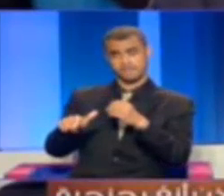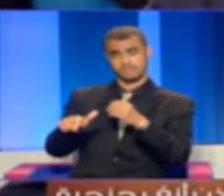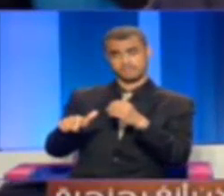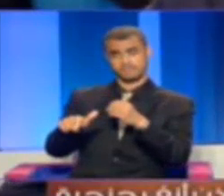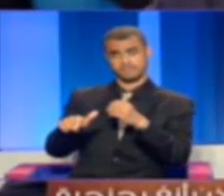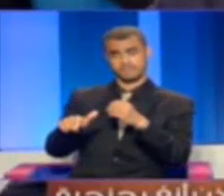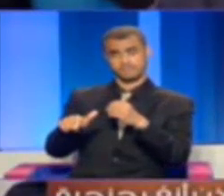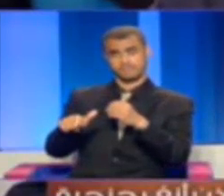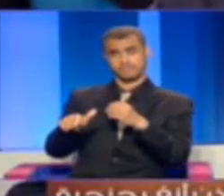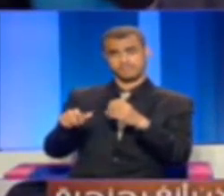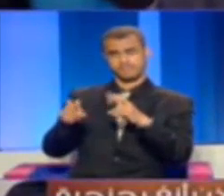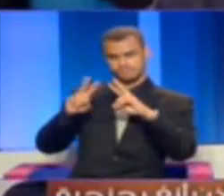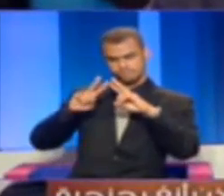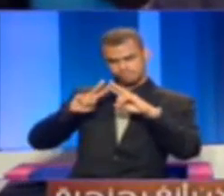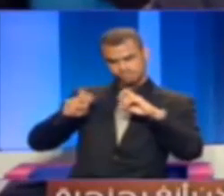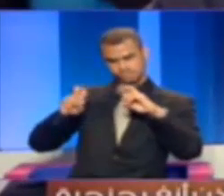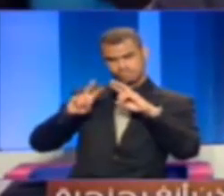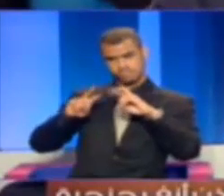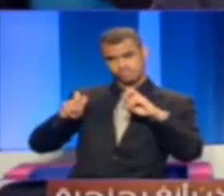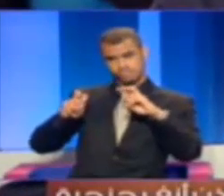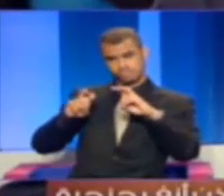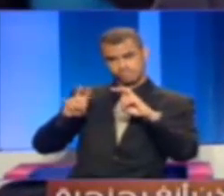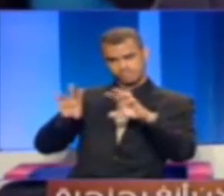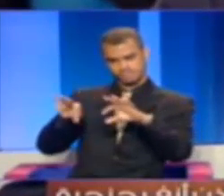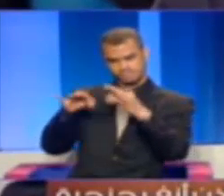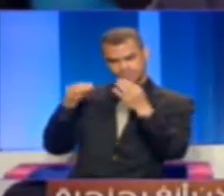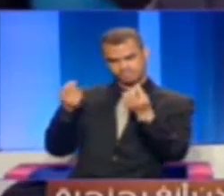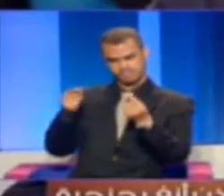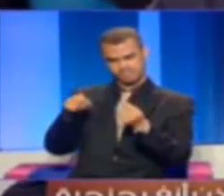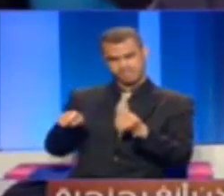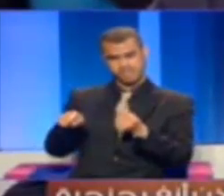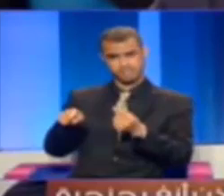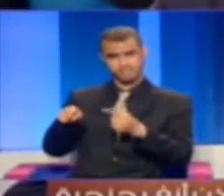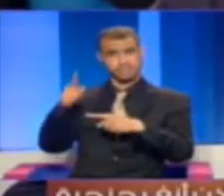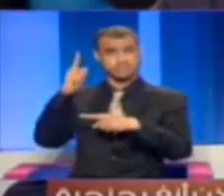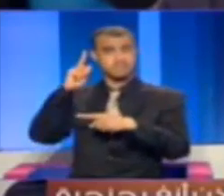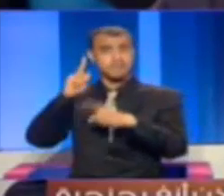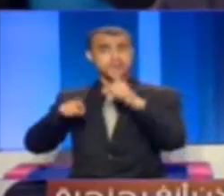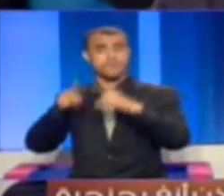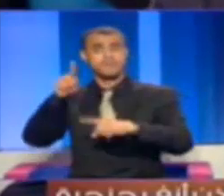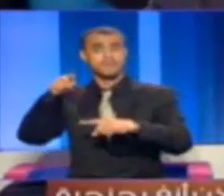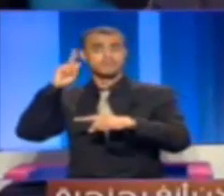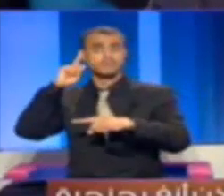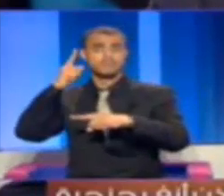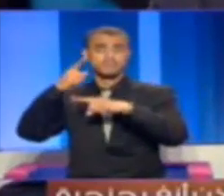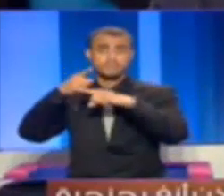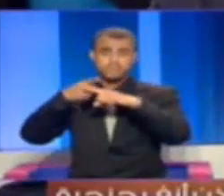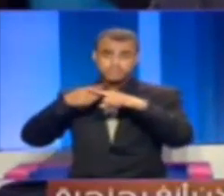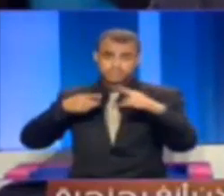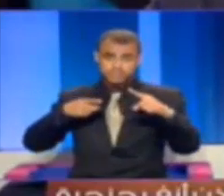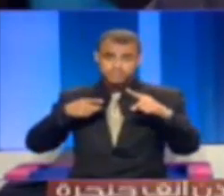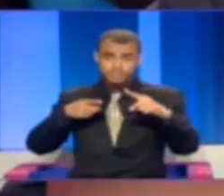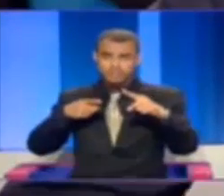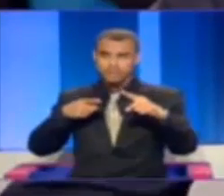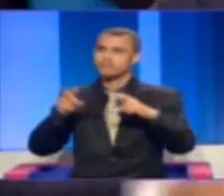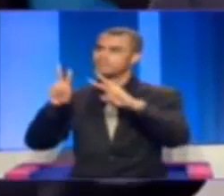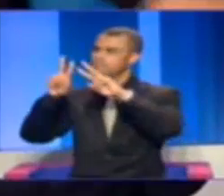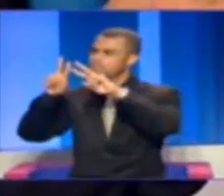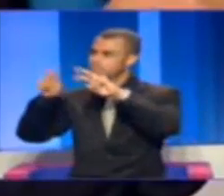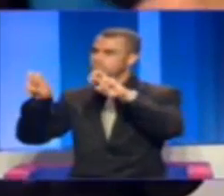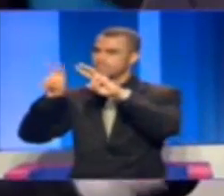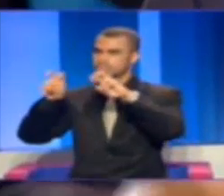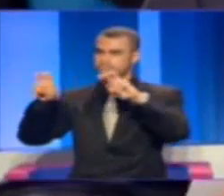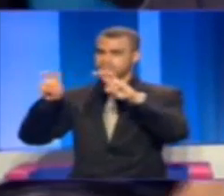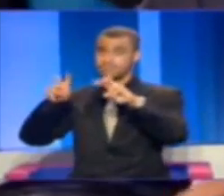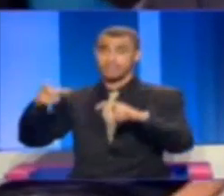تنديروا التشخيص بالطرق باختبارات سمعيه تيتبين لنا بان الطفل اما ضعيف السمع. هنا تيجي الدور ديال هاد